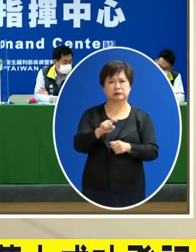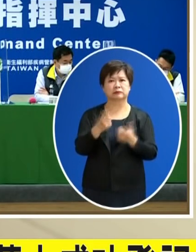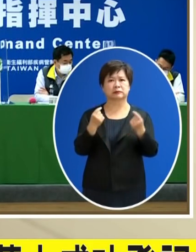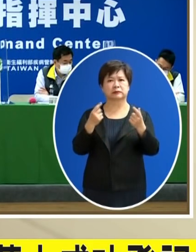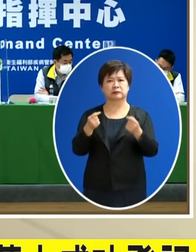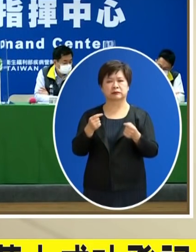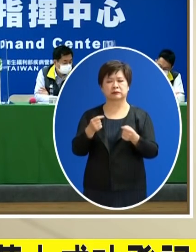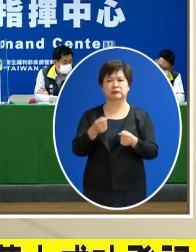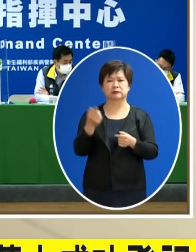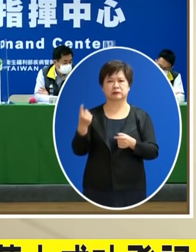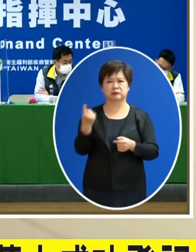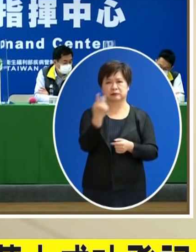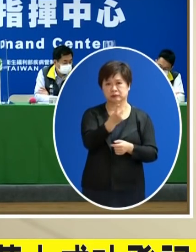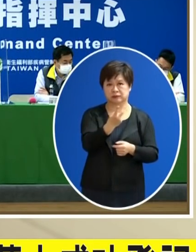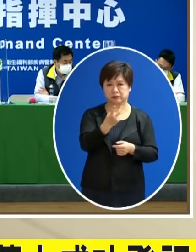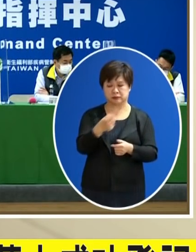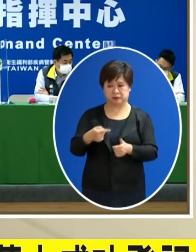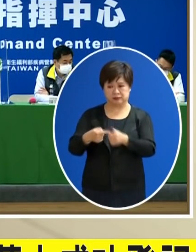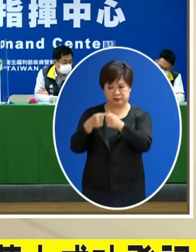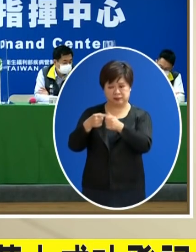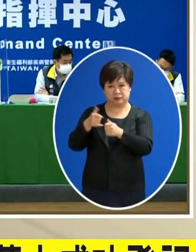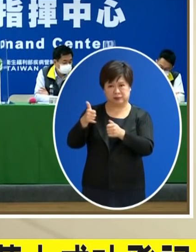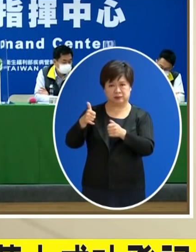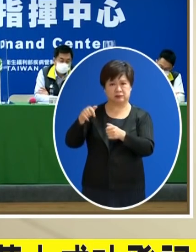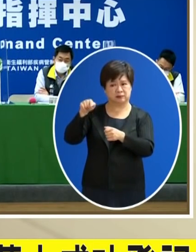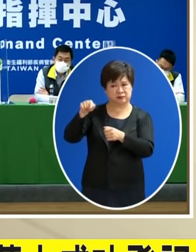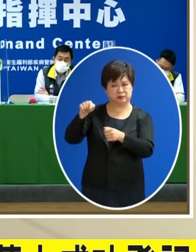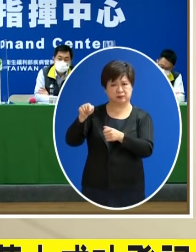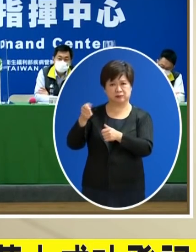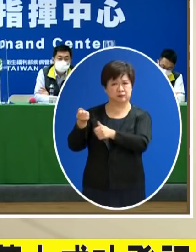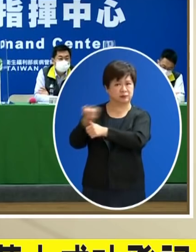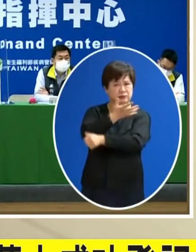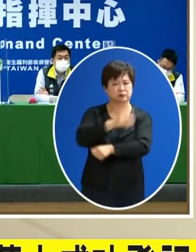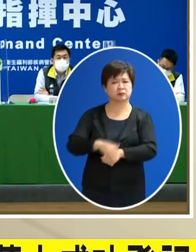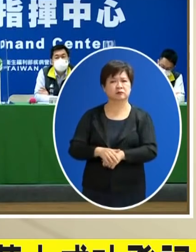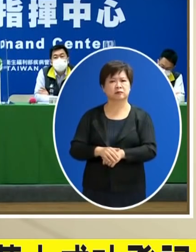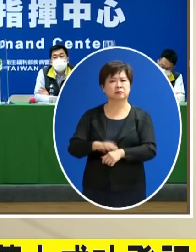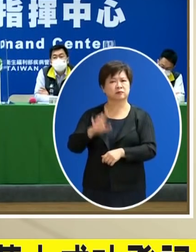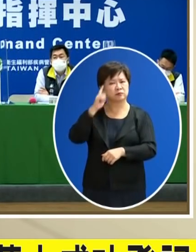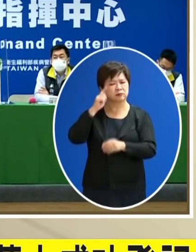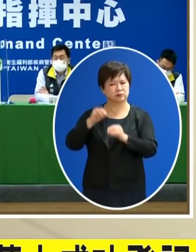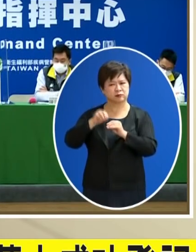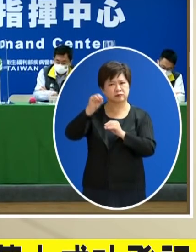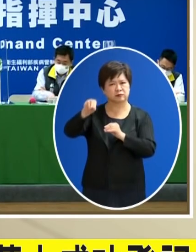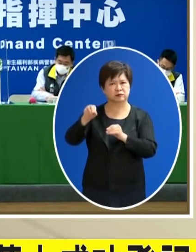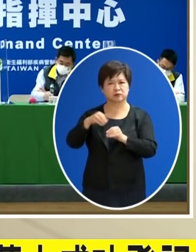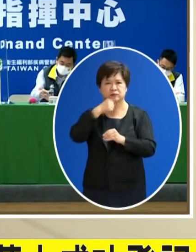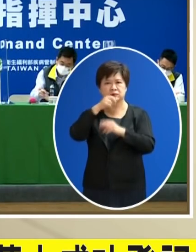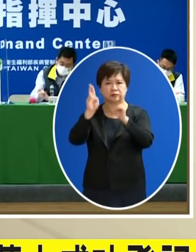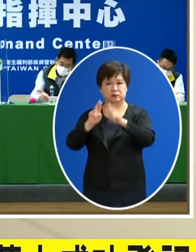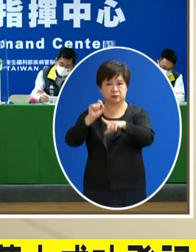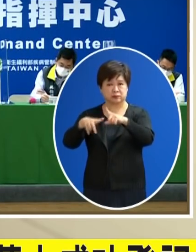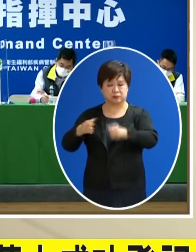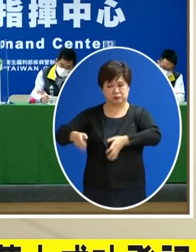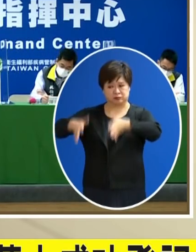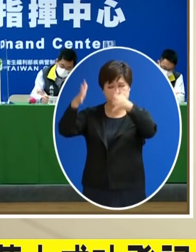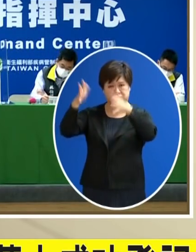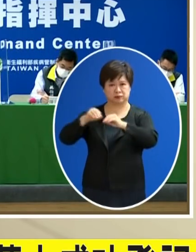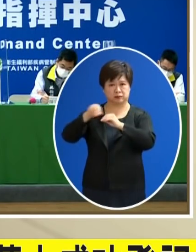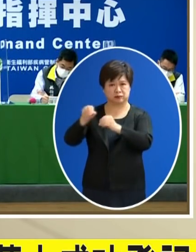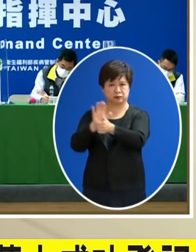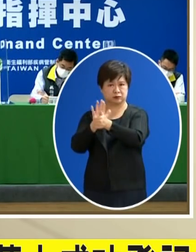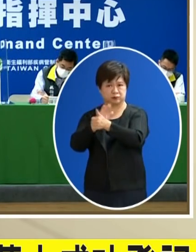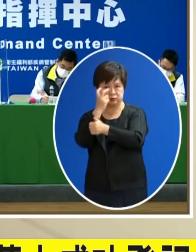有确定感染源吗？是否是第一位确诊的员工？有考虑要设机动快筛站在台电大楼吗？另外，台电员工